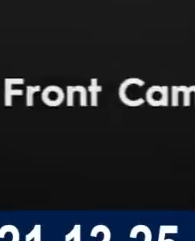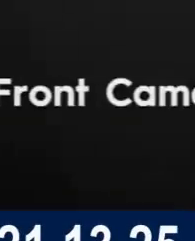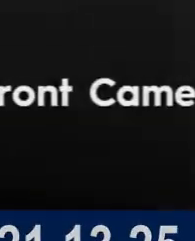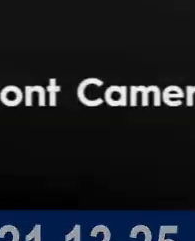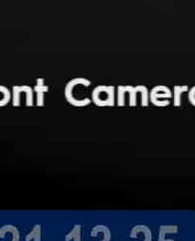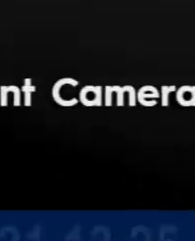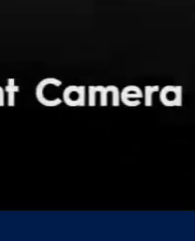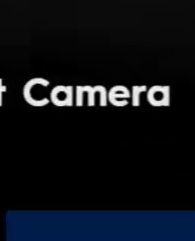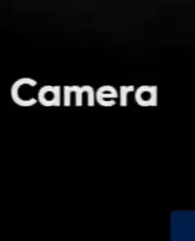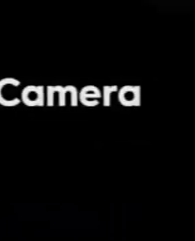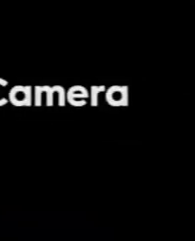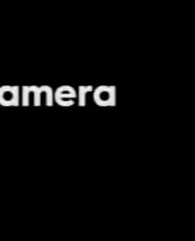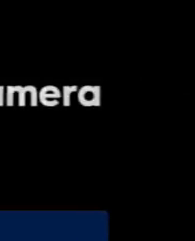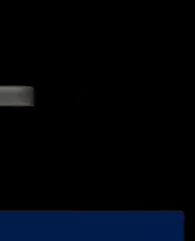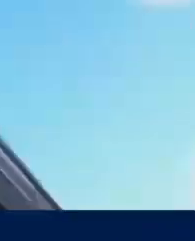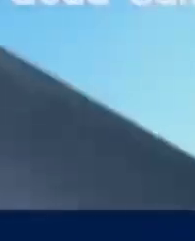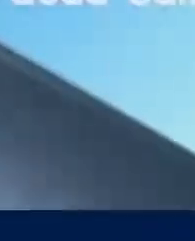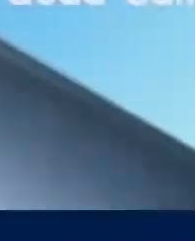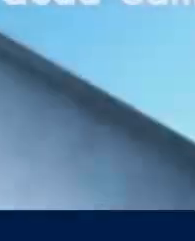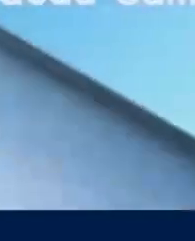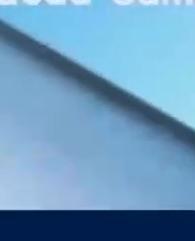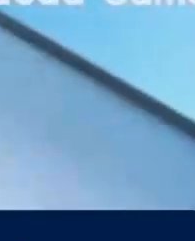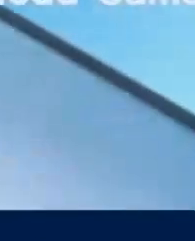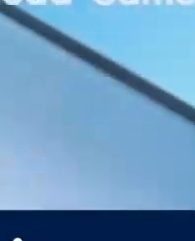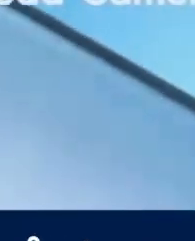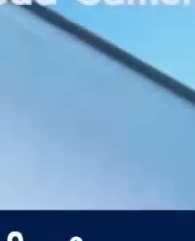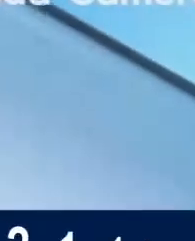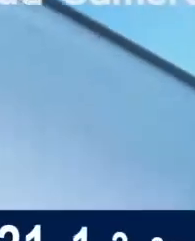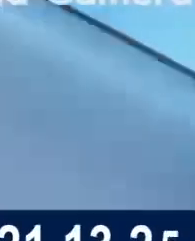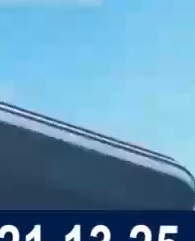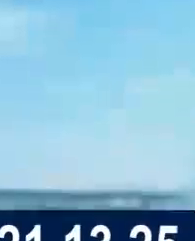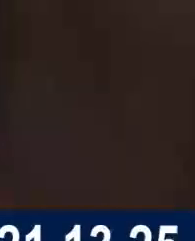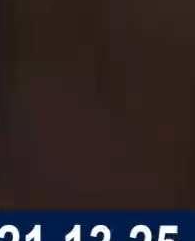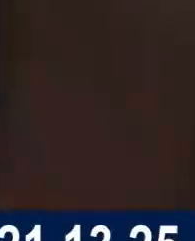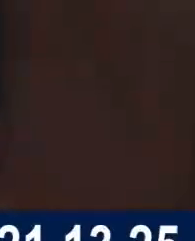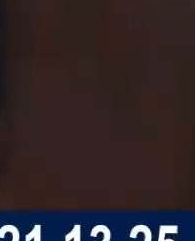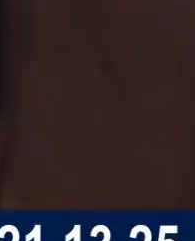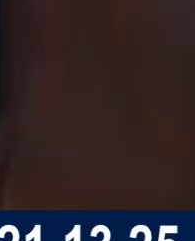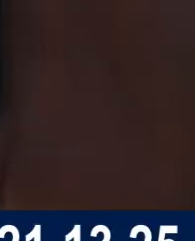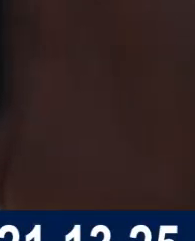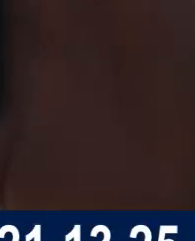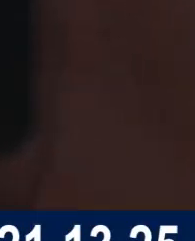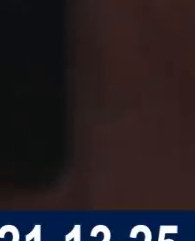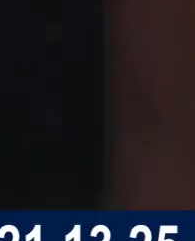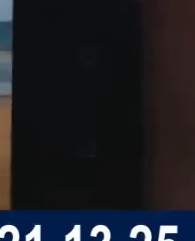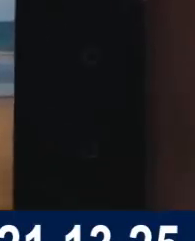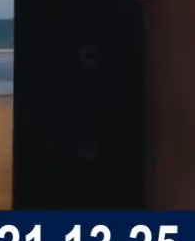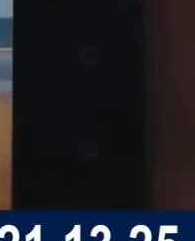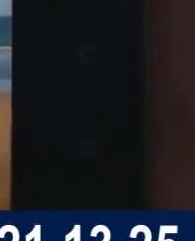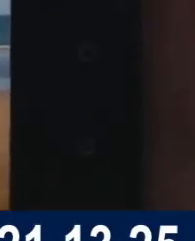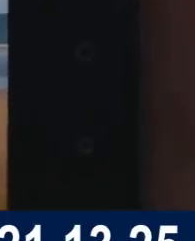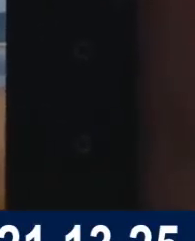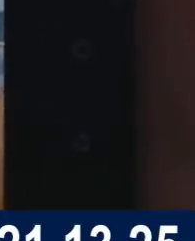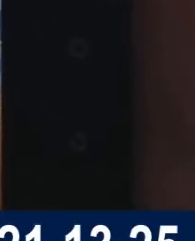Come on 16S na Come on 16 Premier ikesha amafoto kubwa megapixel 64 ifata amavideo mu buryo bugezweho bwa